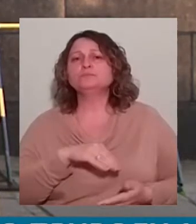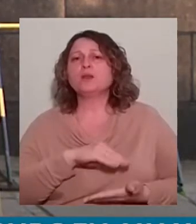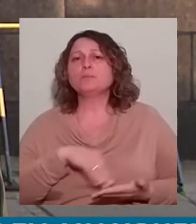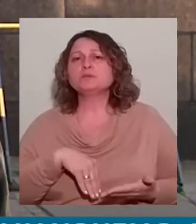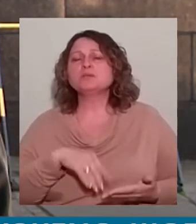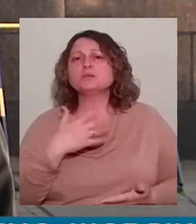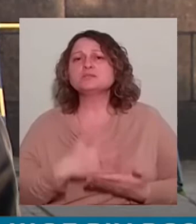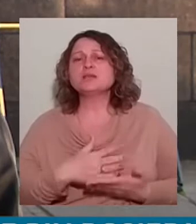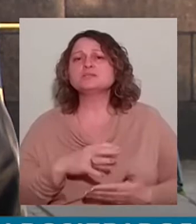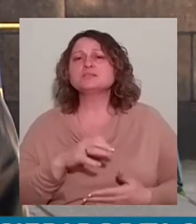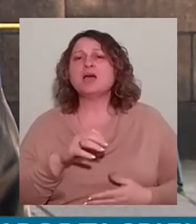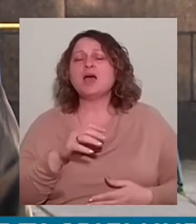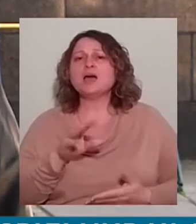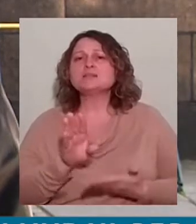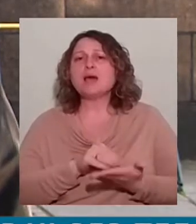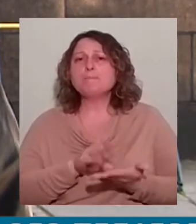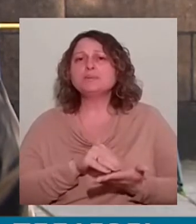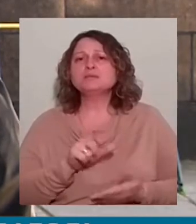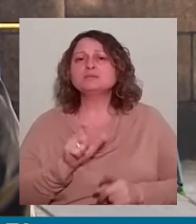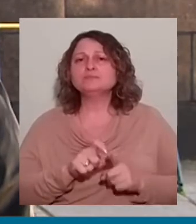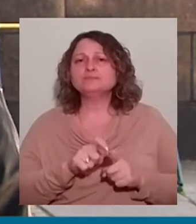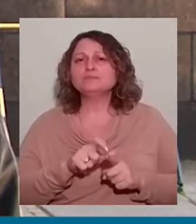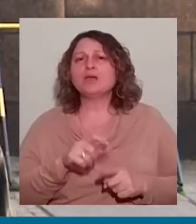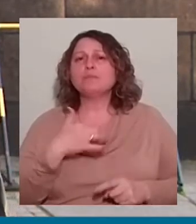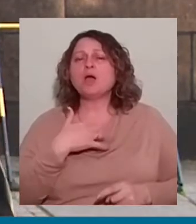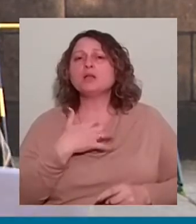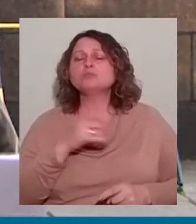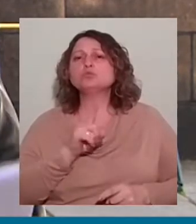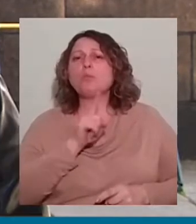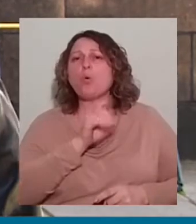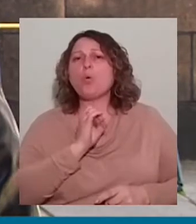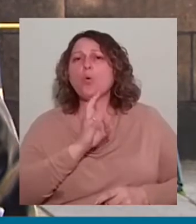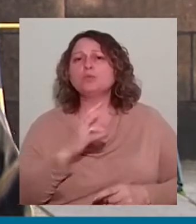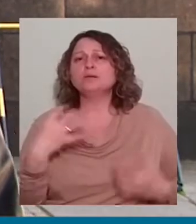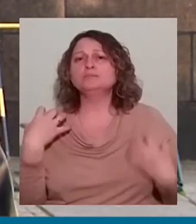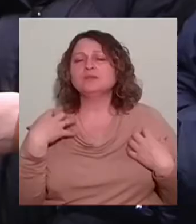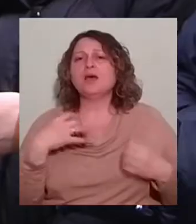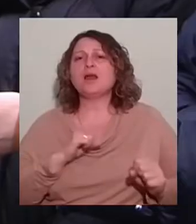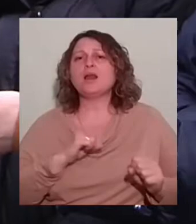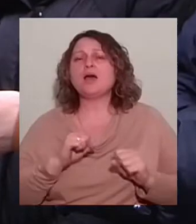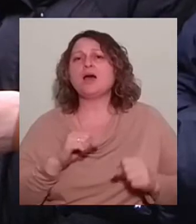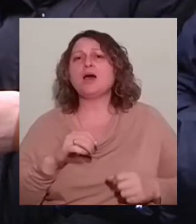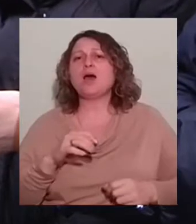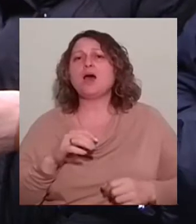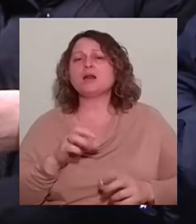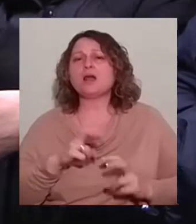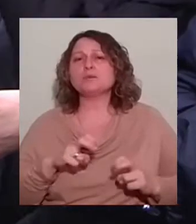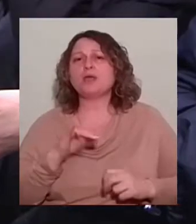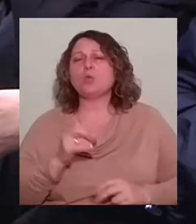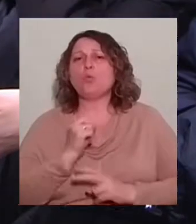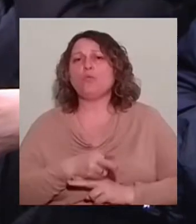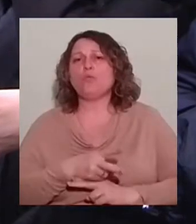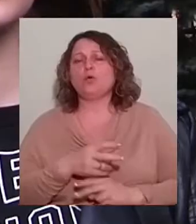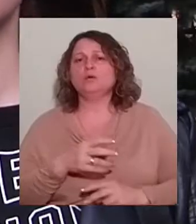аудіозаписи по цьому поводу. Тобто ми хочемо, щоб він розібрався і уволив, да, цього педагога. До департаменту освіти